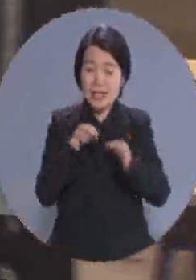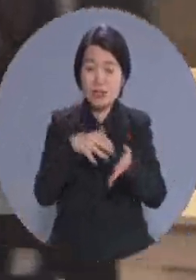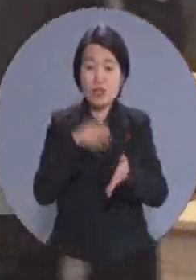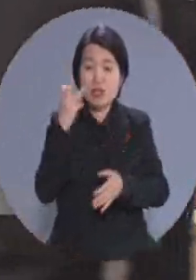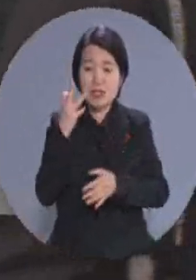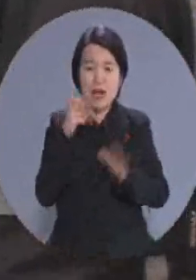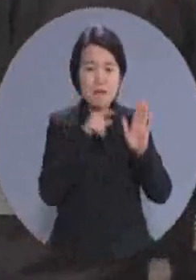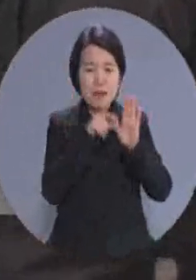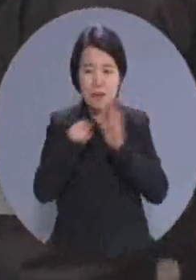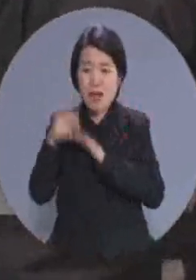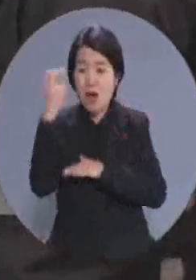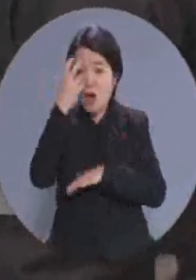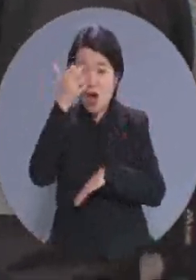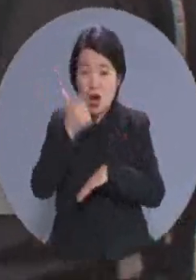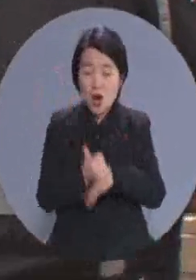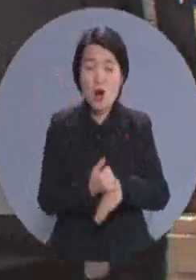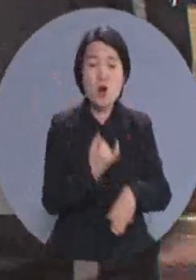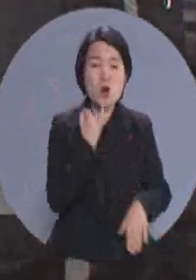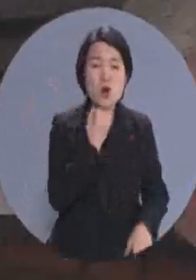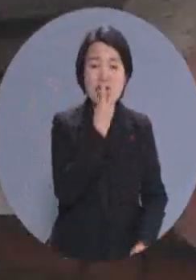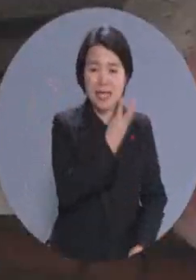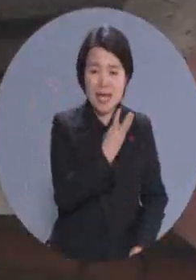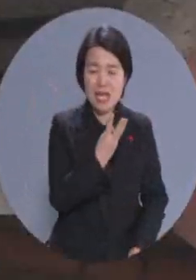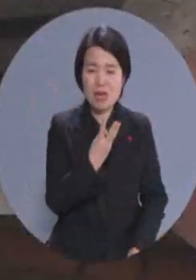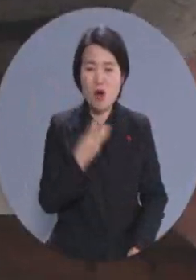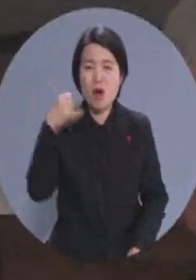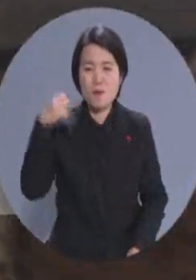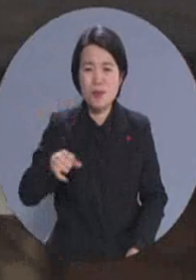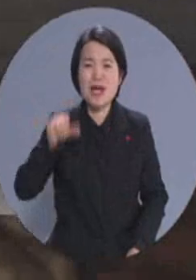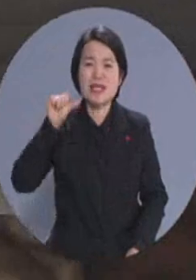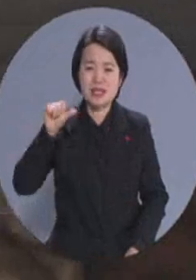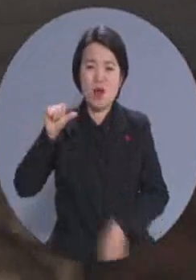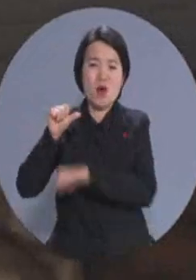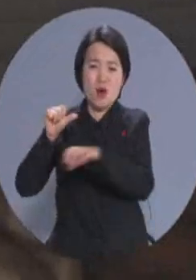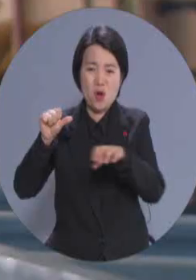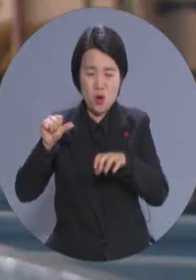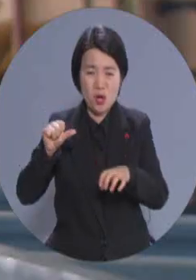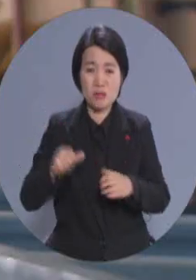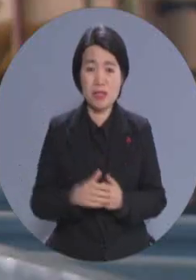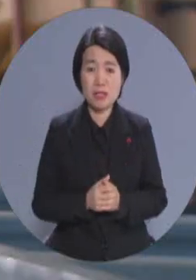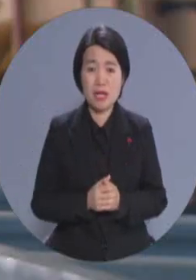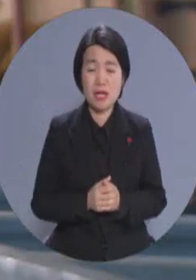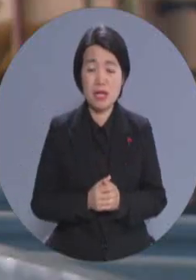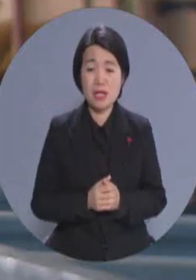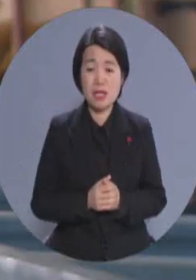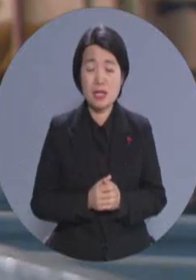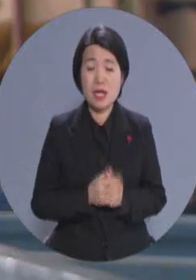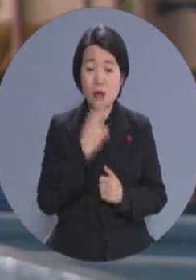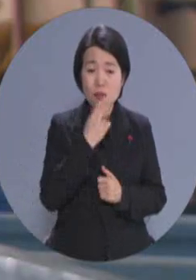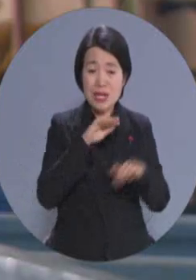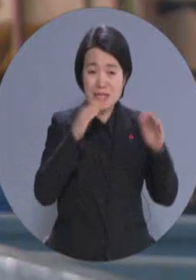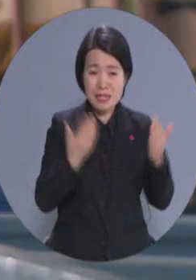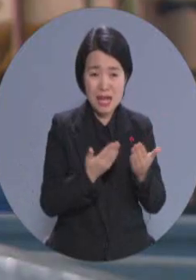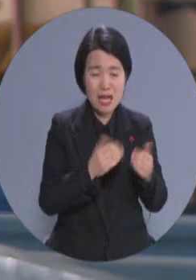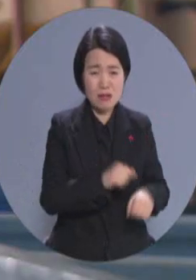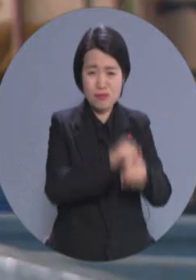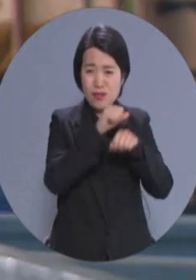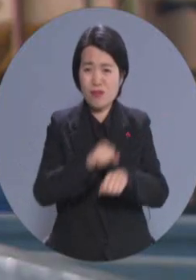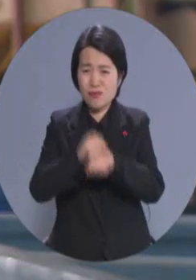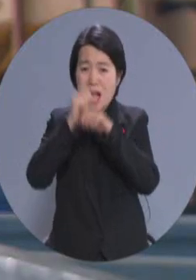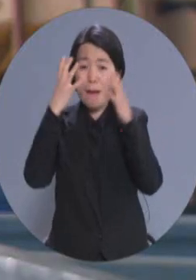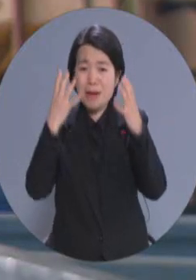점검한 결과는 세곳 량은 다섯 곳에 달했습니다 가들이 상 되 있고